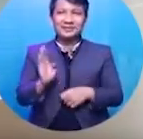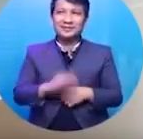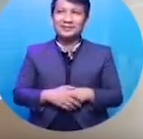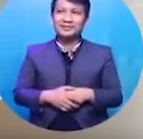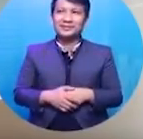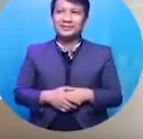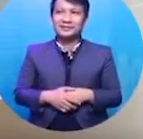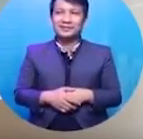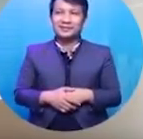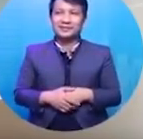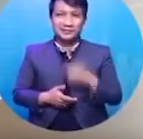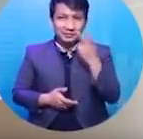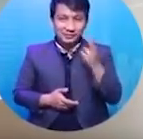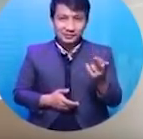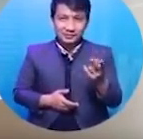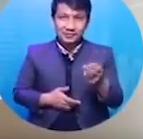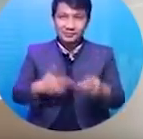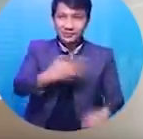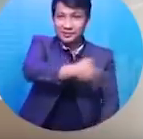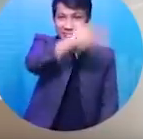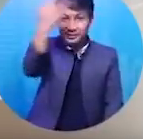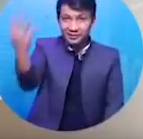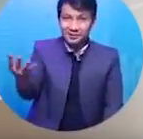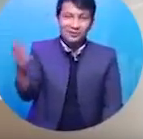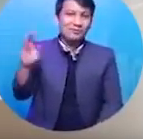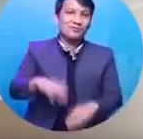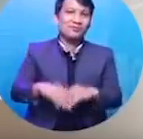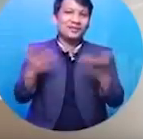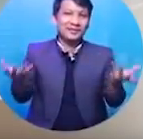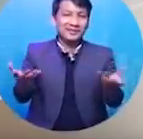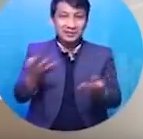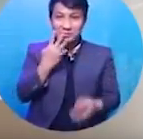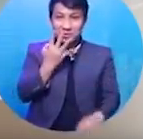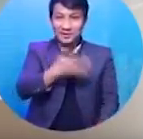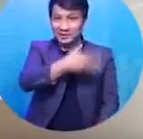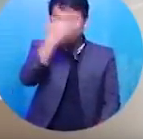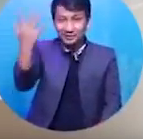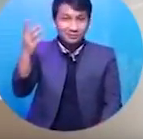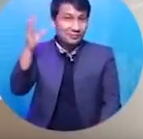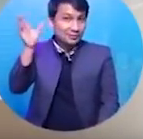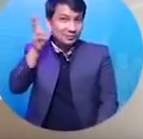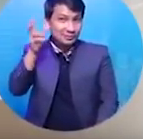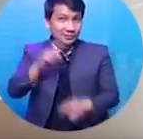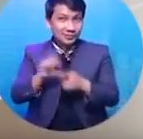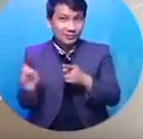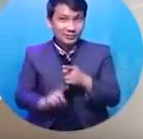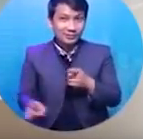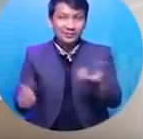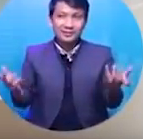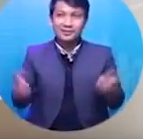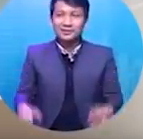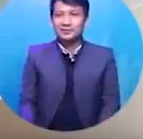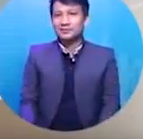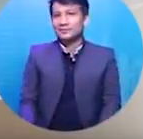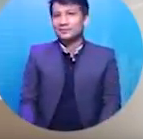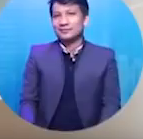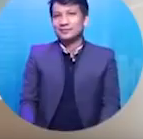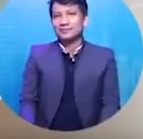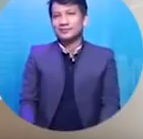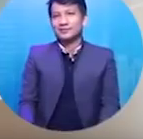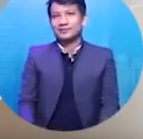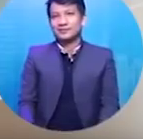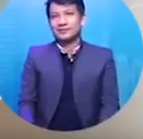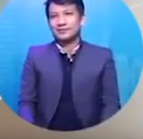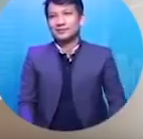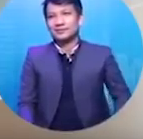Okay. Meron ba kayo nakitang rainbow? Wala po. May narin kayong kulog? Wala po. Wala lahat? Oo. Oh,